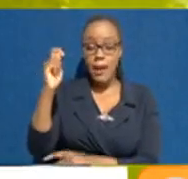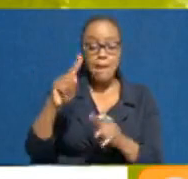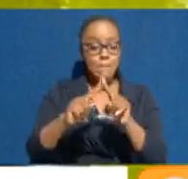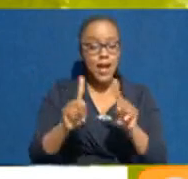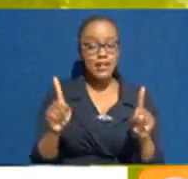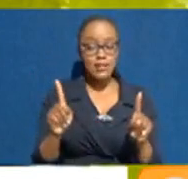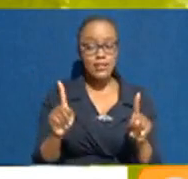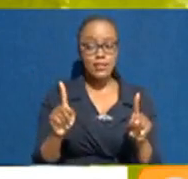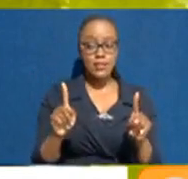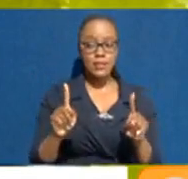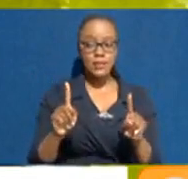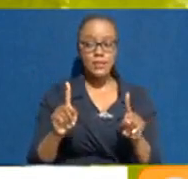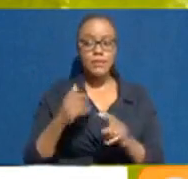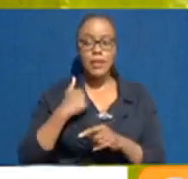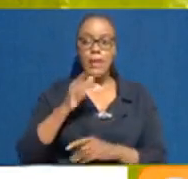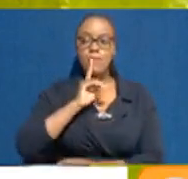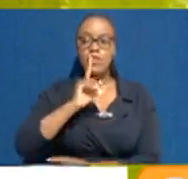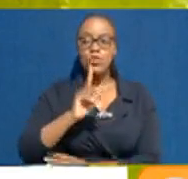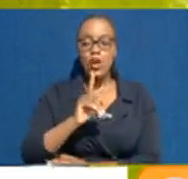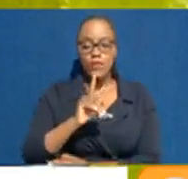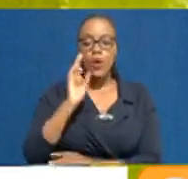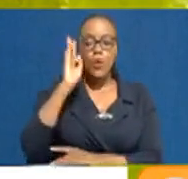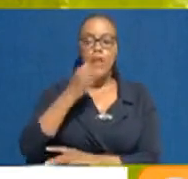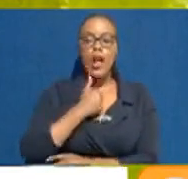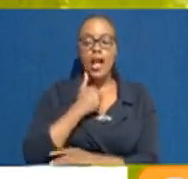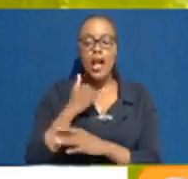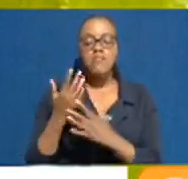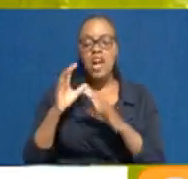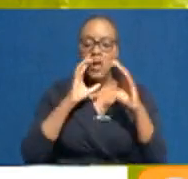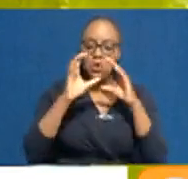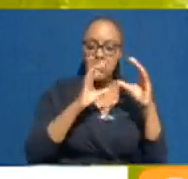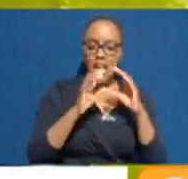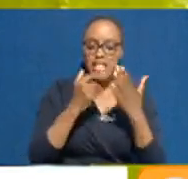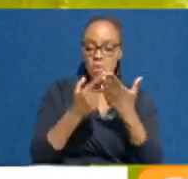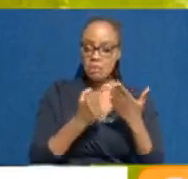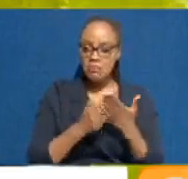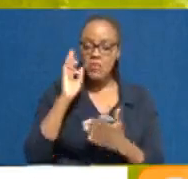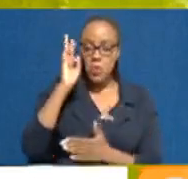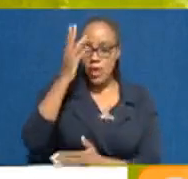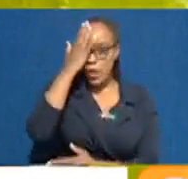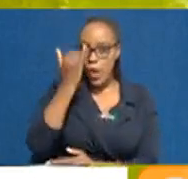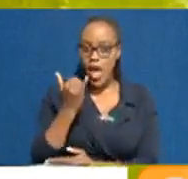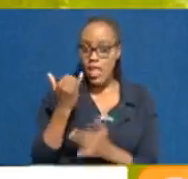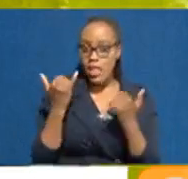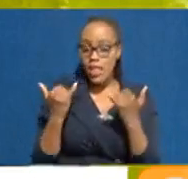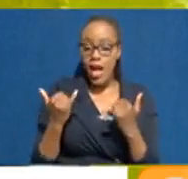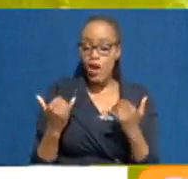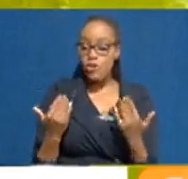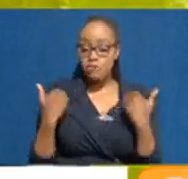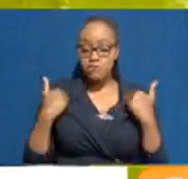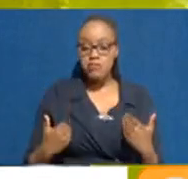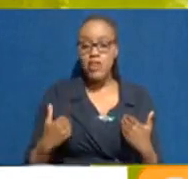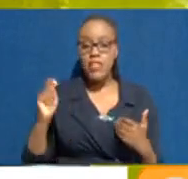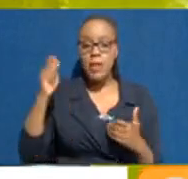but I am sure there will be a conversation because now I am